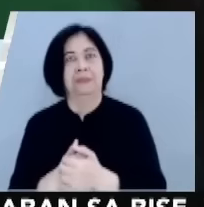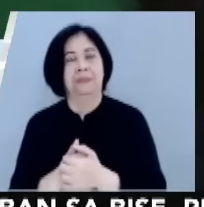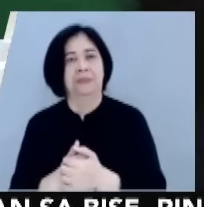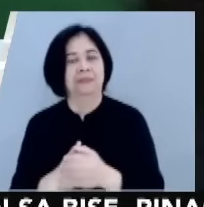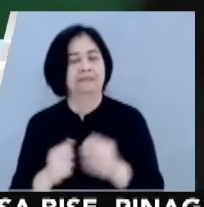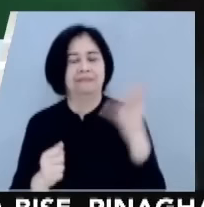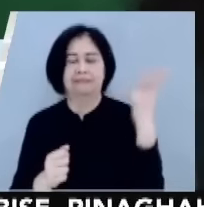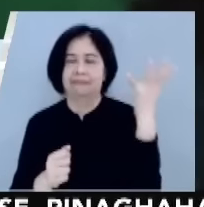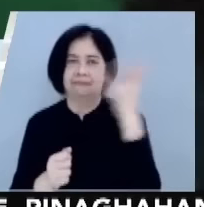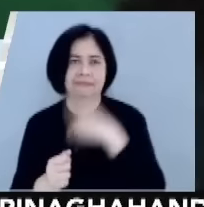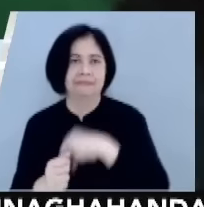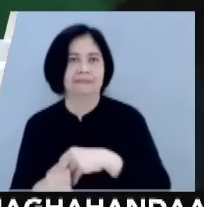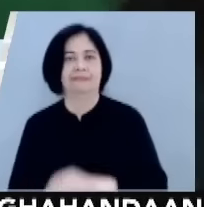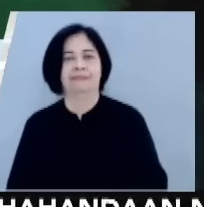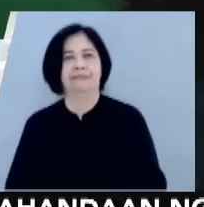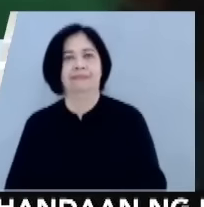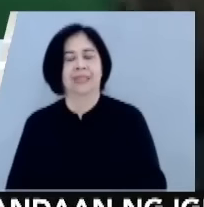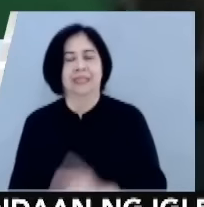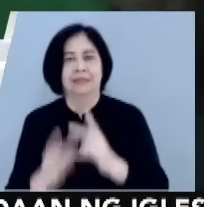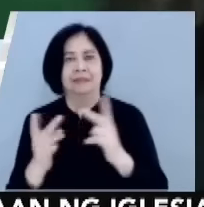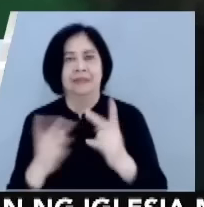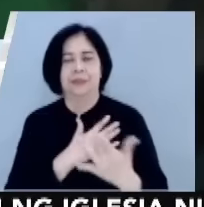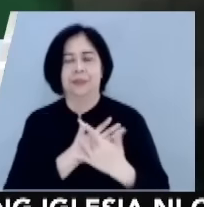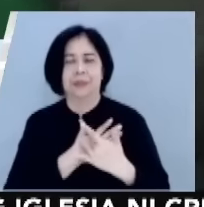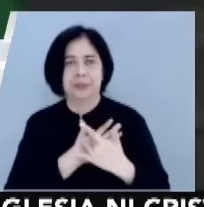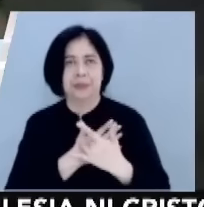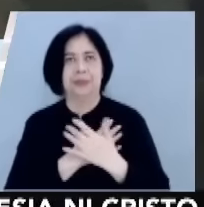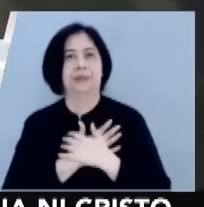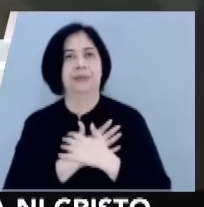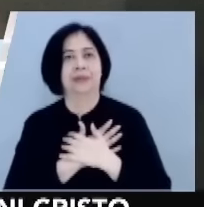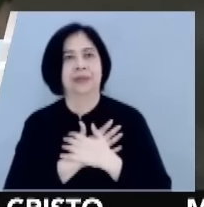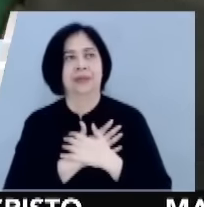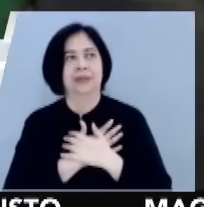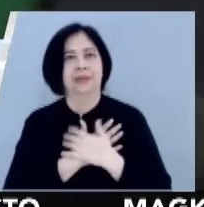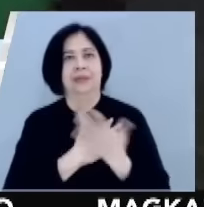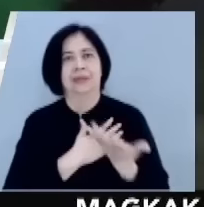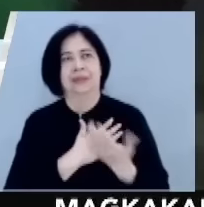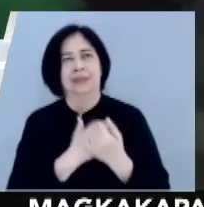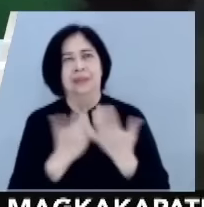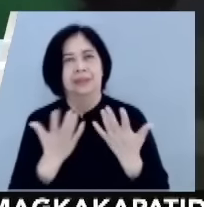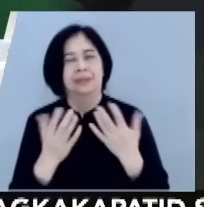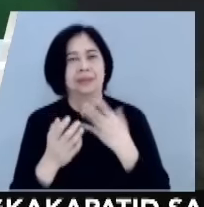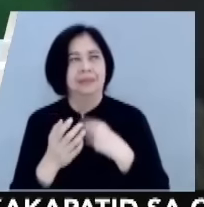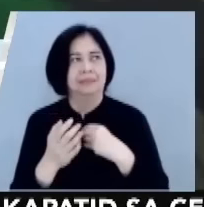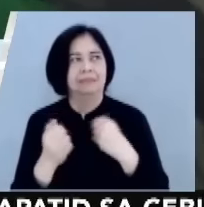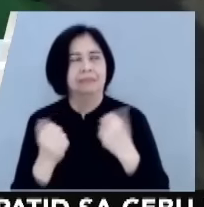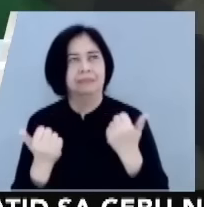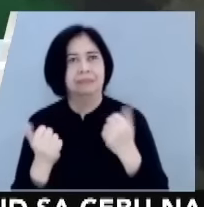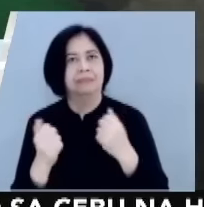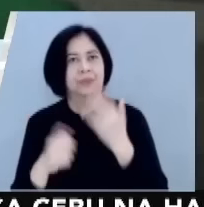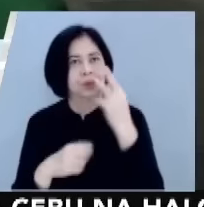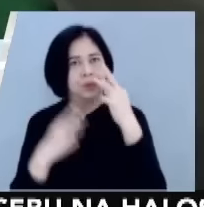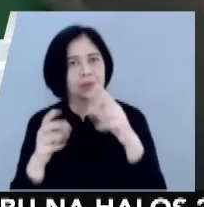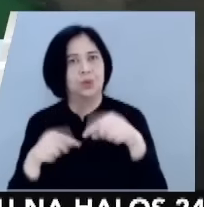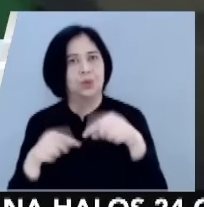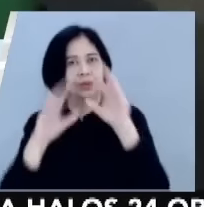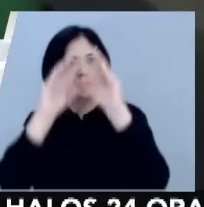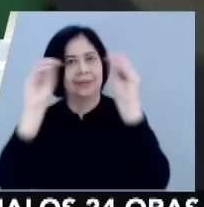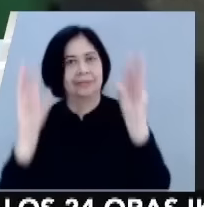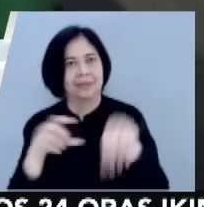Napakaganda, very heartwarming. Yan nga, yung parang maganda siyang panoorin during Christmas time